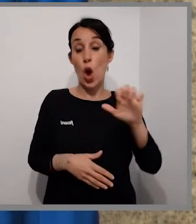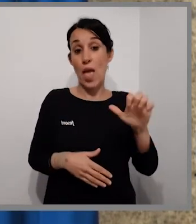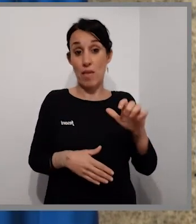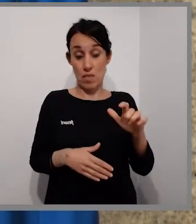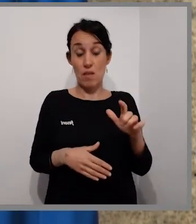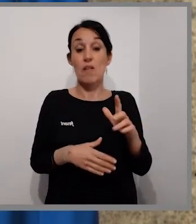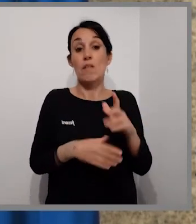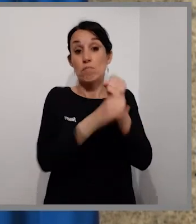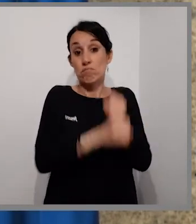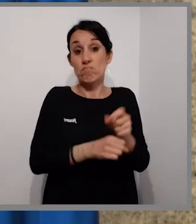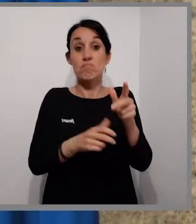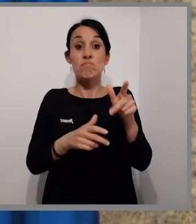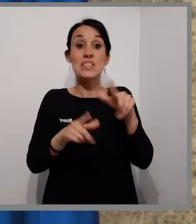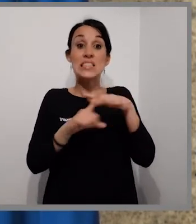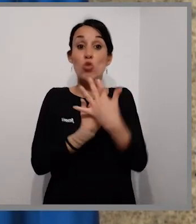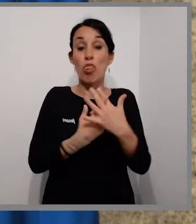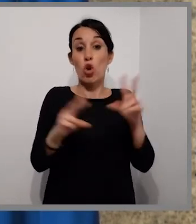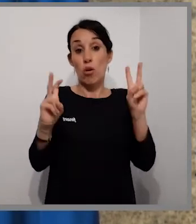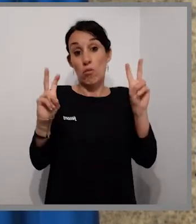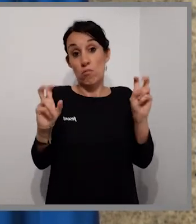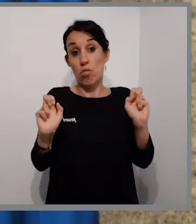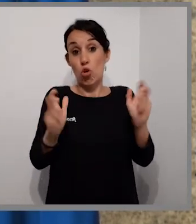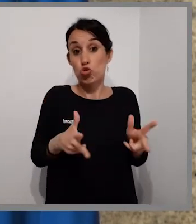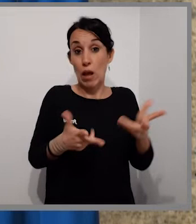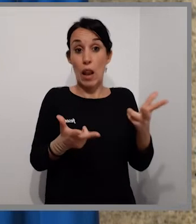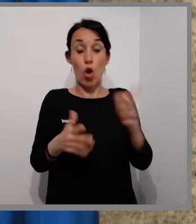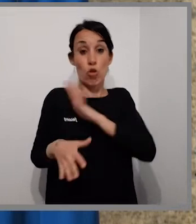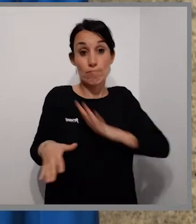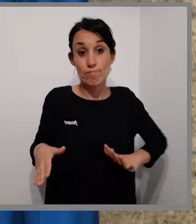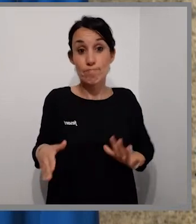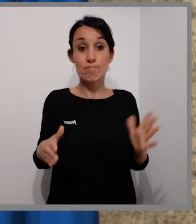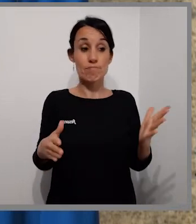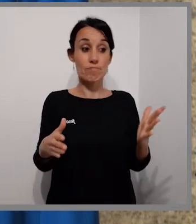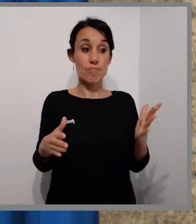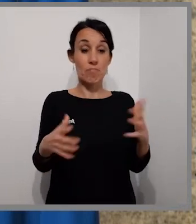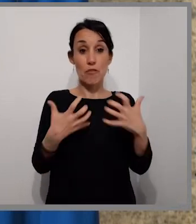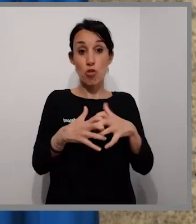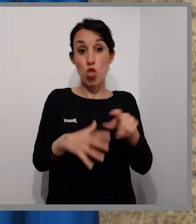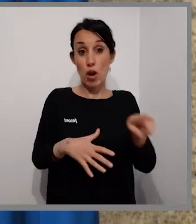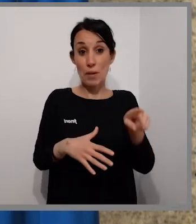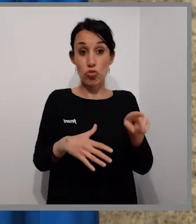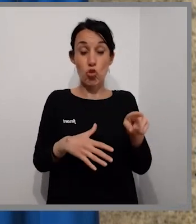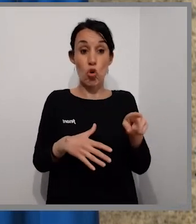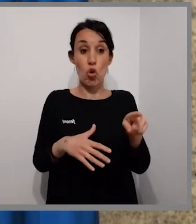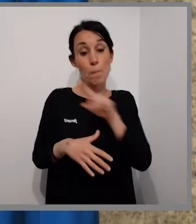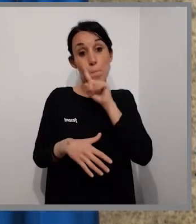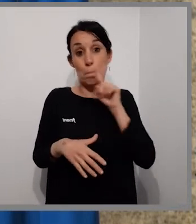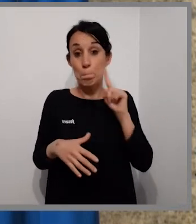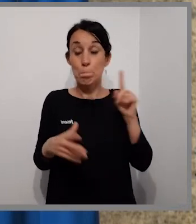en este hospedatge, en esta situació de del funcionament